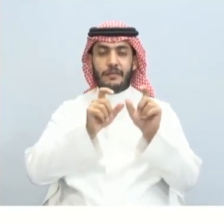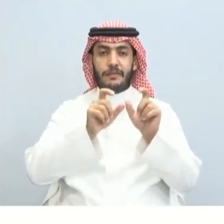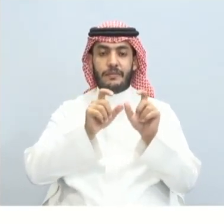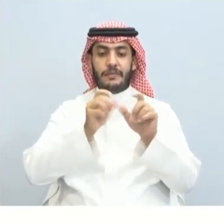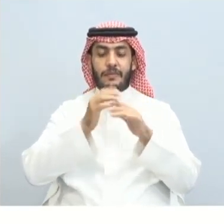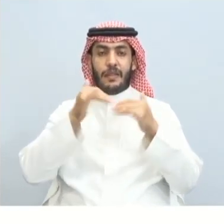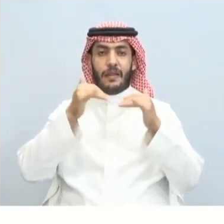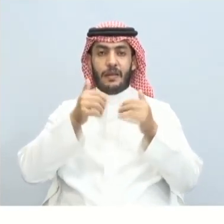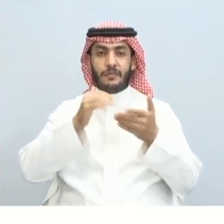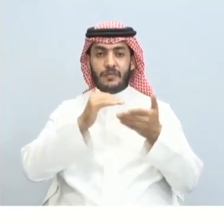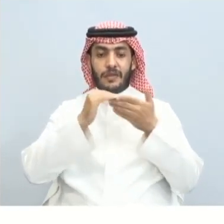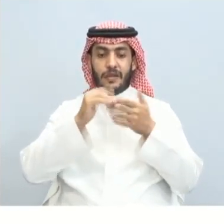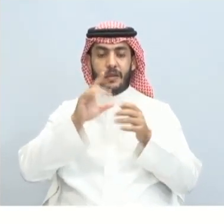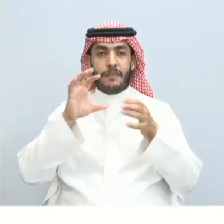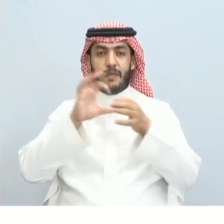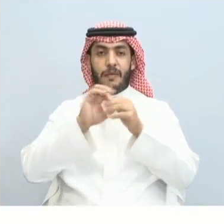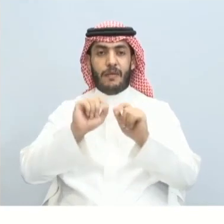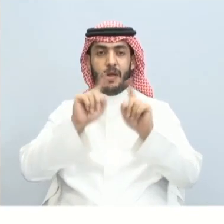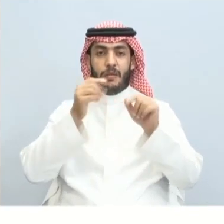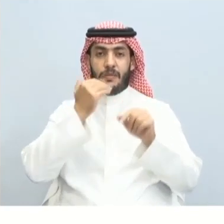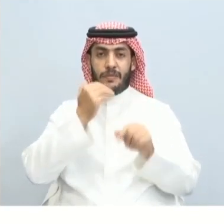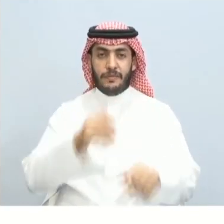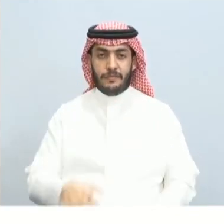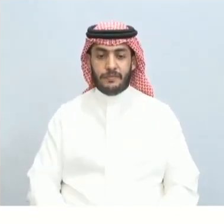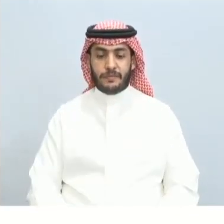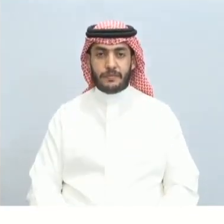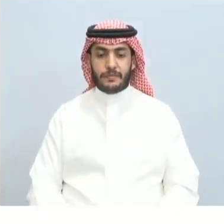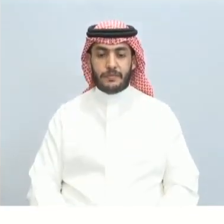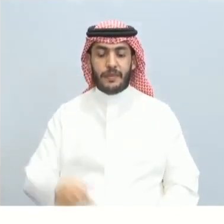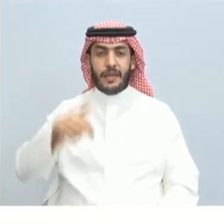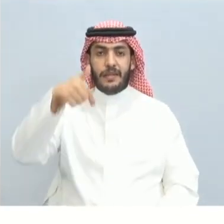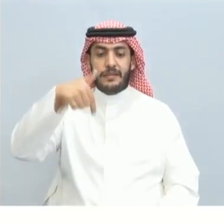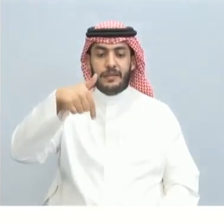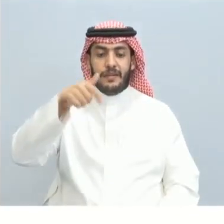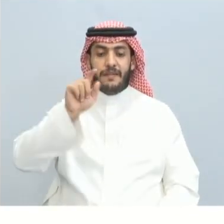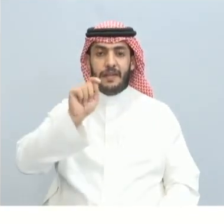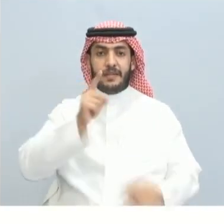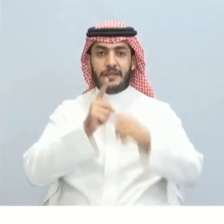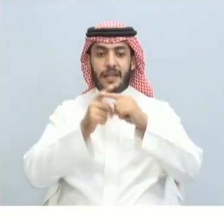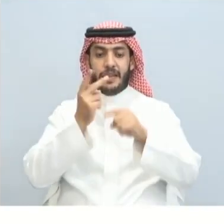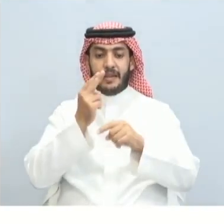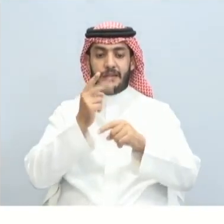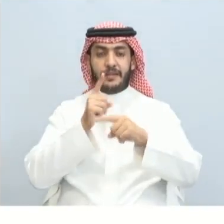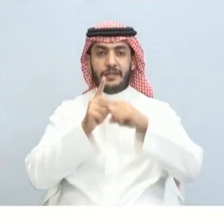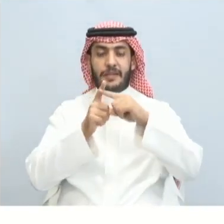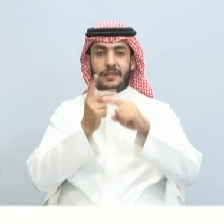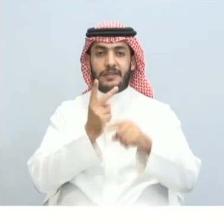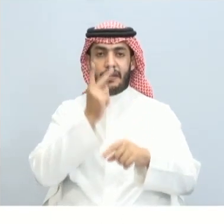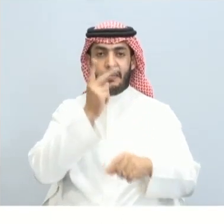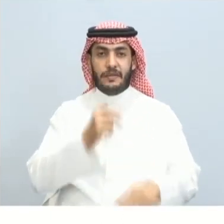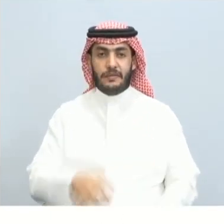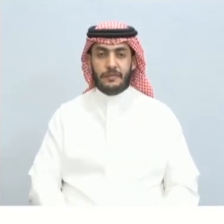بصوره مكافئه لا تتضمن اقوسا العباره هي سته مضروبه فيه فاء زائد اثنان زائد